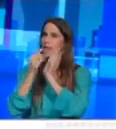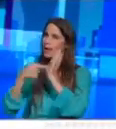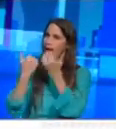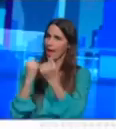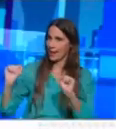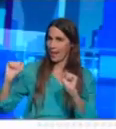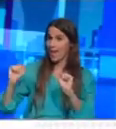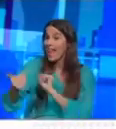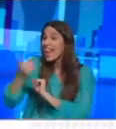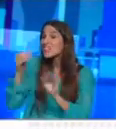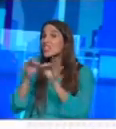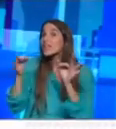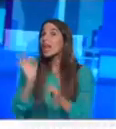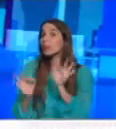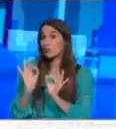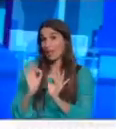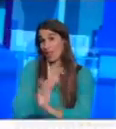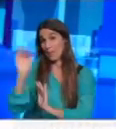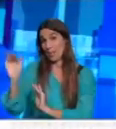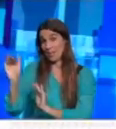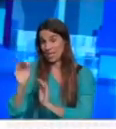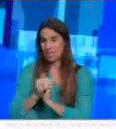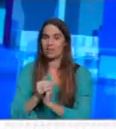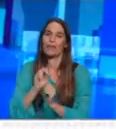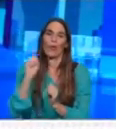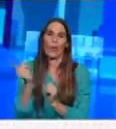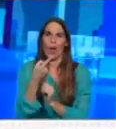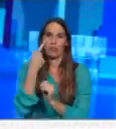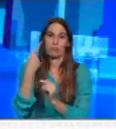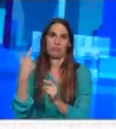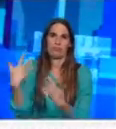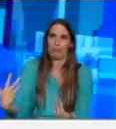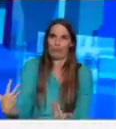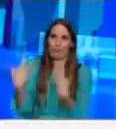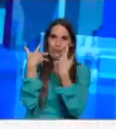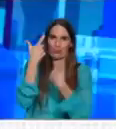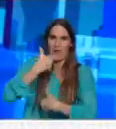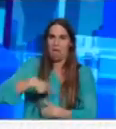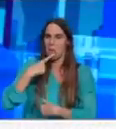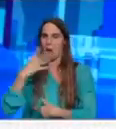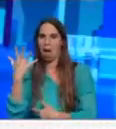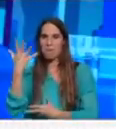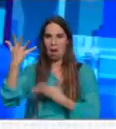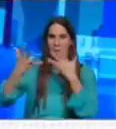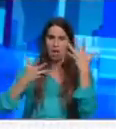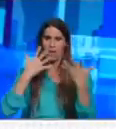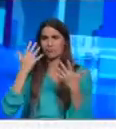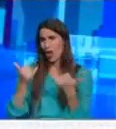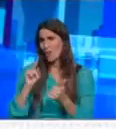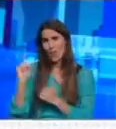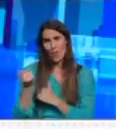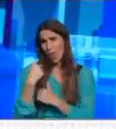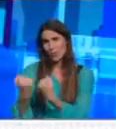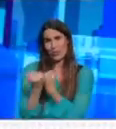עוד בטרם החל המשפט בכלל. אז כולם, את יודעת, היה עליי כזה עליהום, על מה אני מדברת בכלל. היום כולם